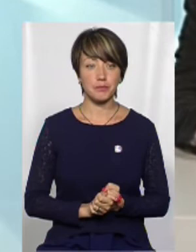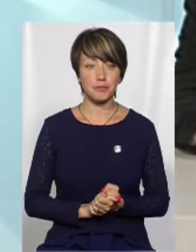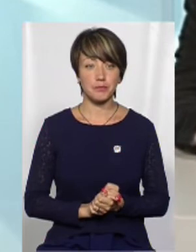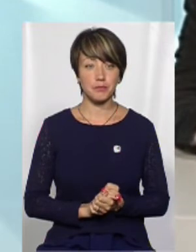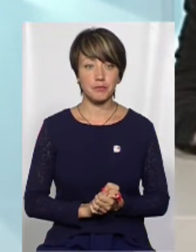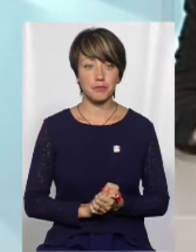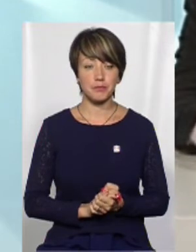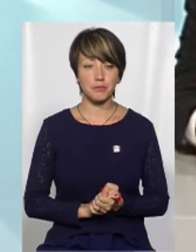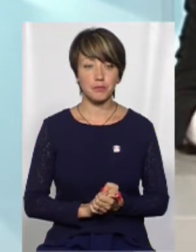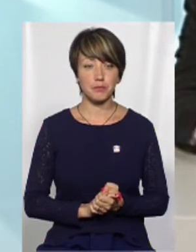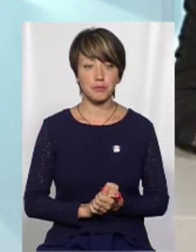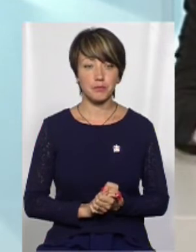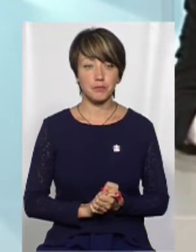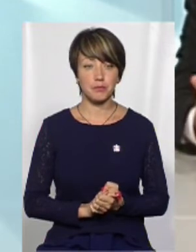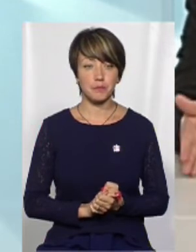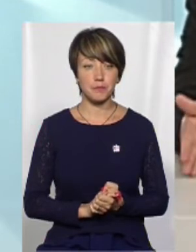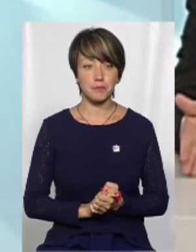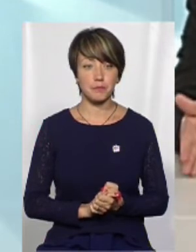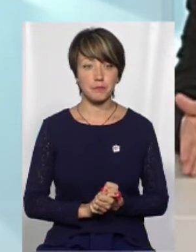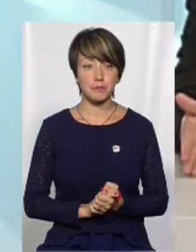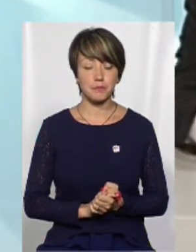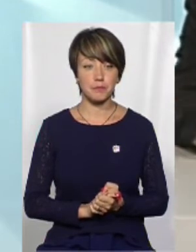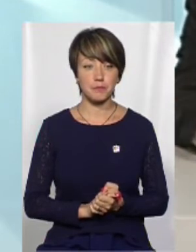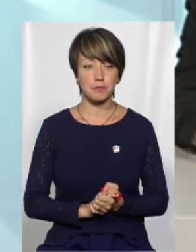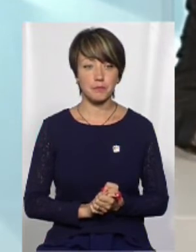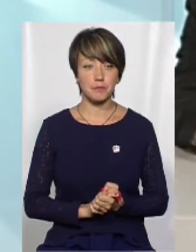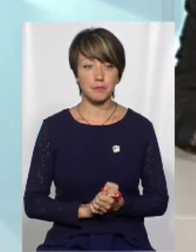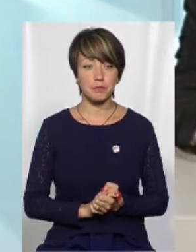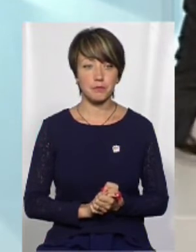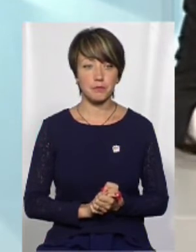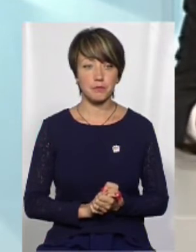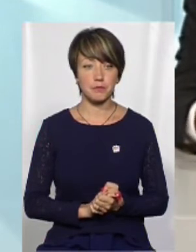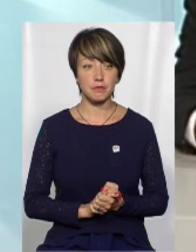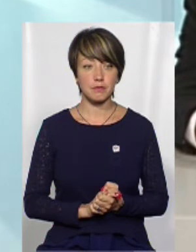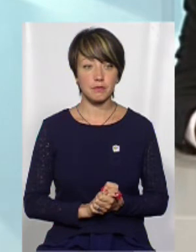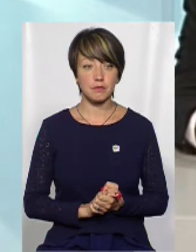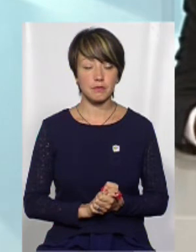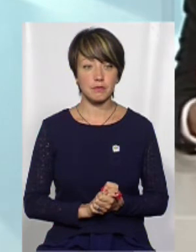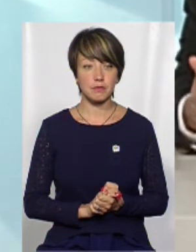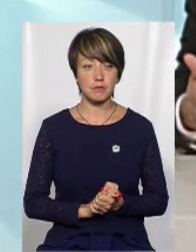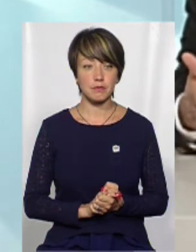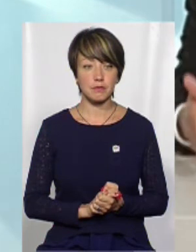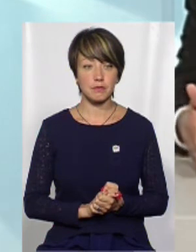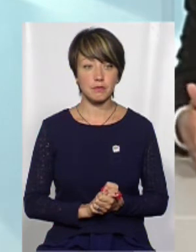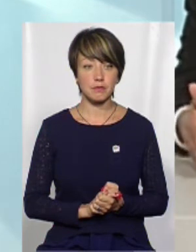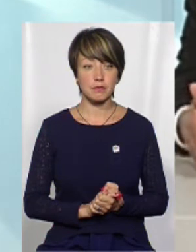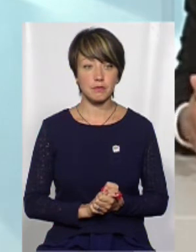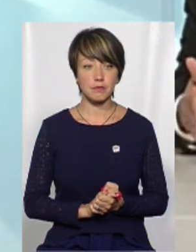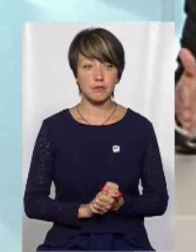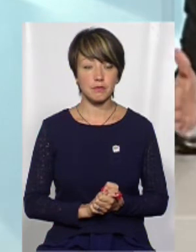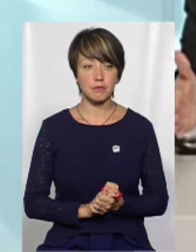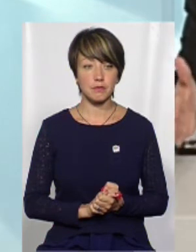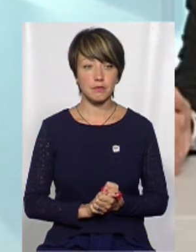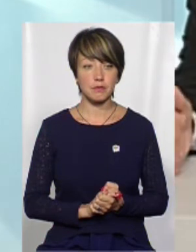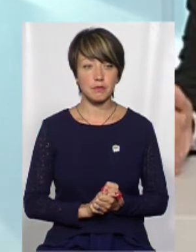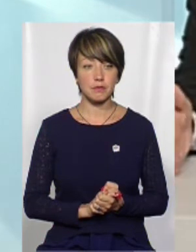j'observe ce que font les grandes marques comme Zara, Pull&Bear, Stradivarius,